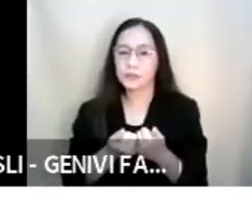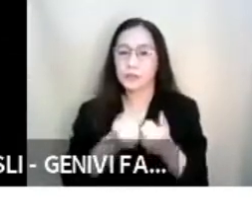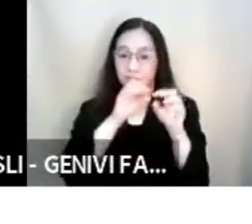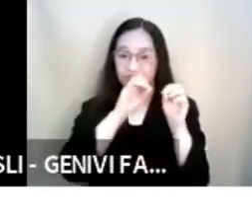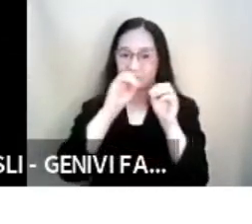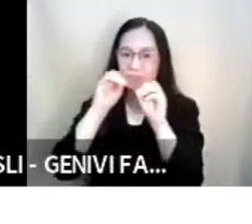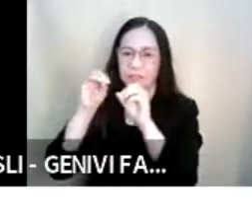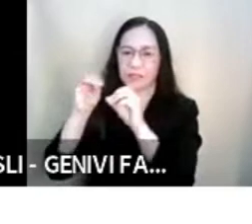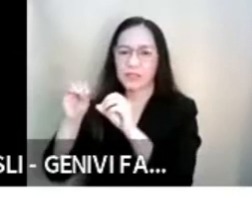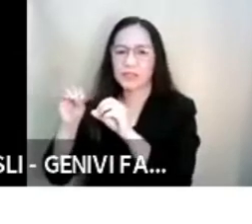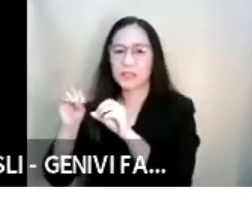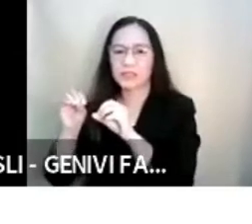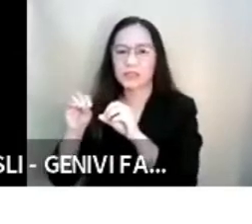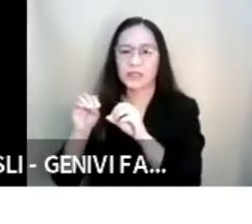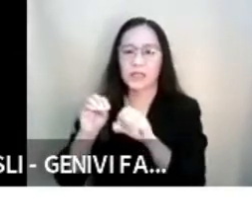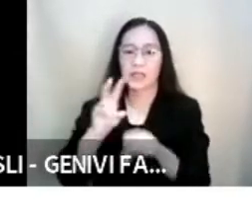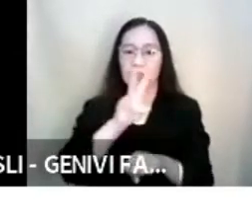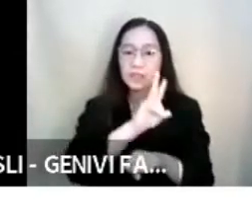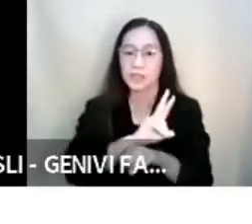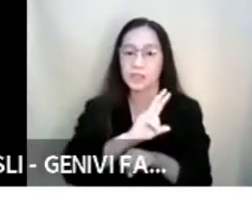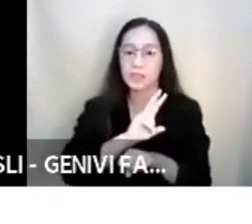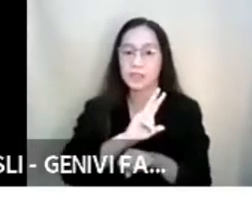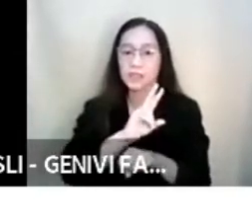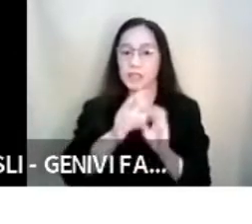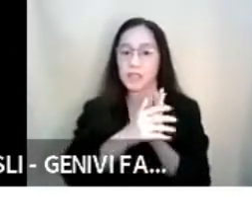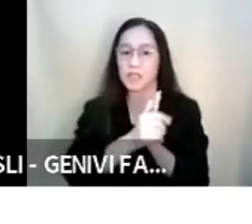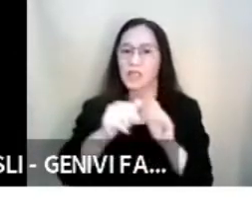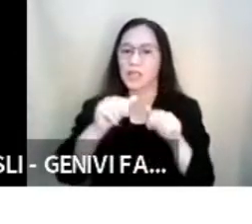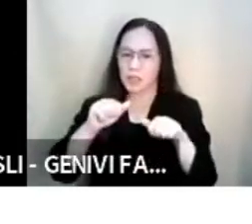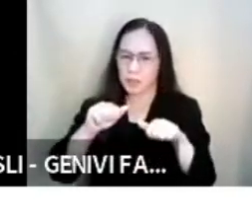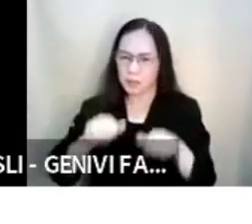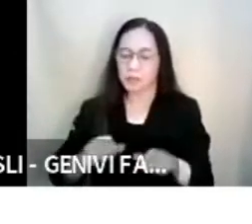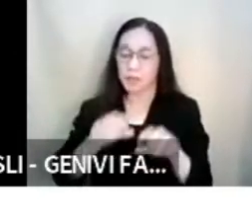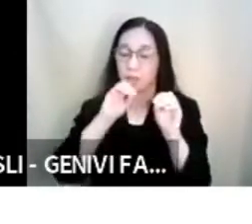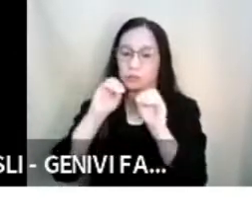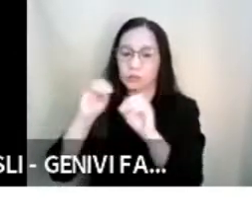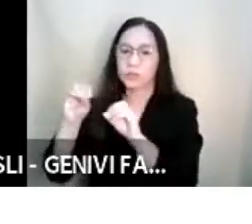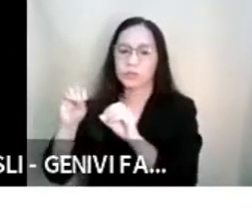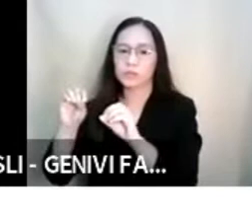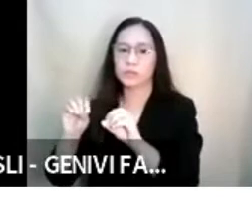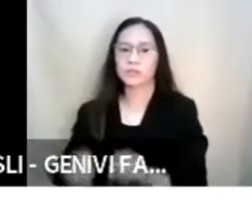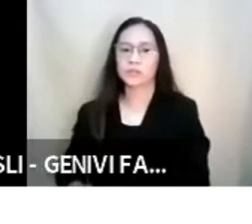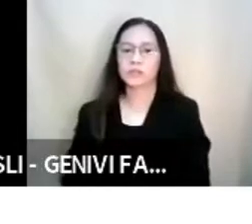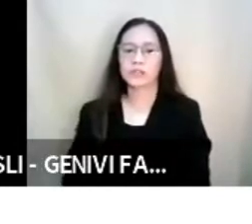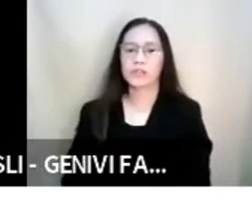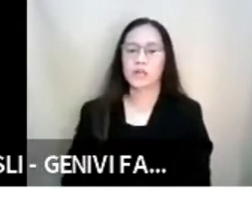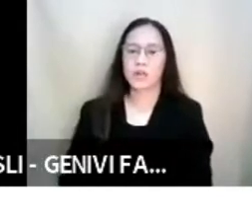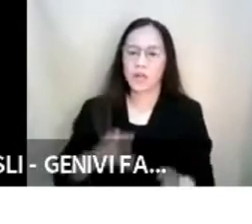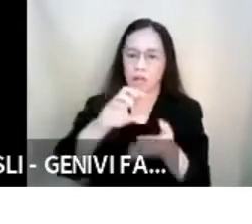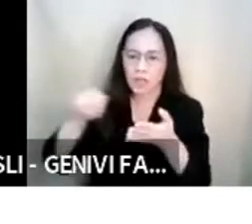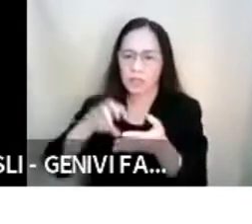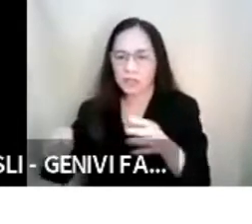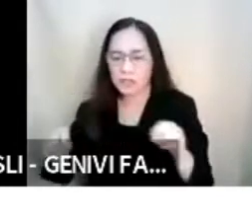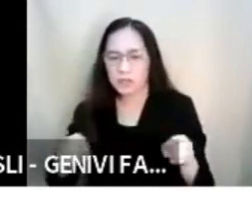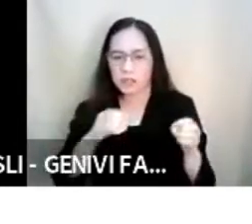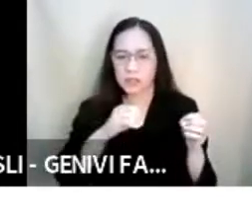mga pre-vocational skills, no? Marami tayong pwedeng iturong tasks sa kanila. Matching tasks, sorting,